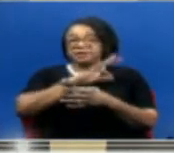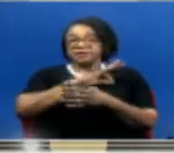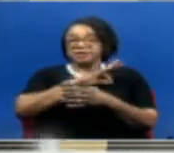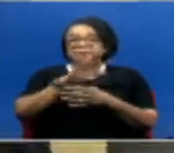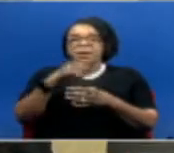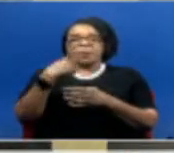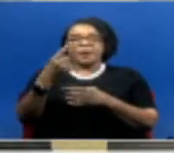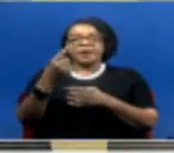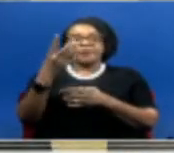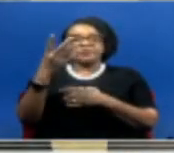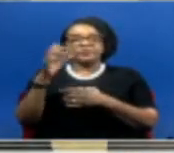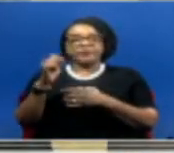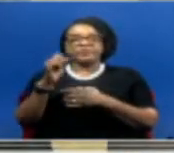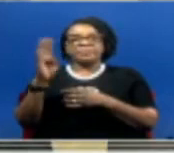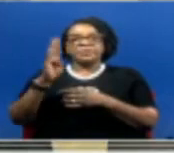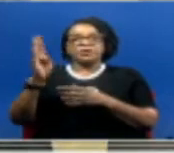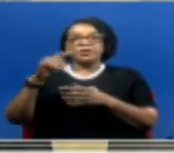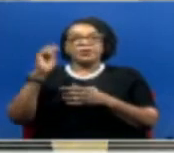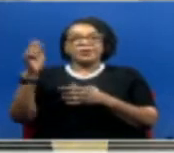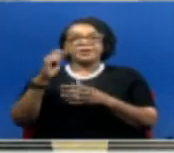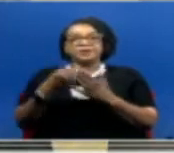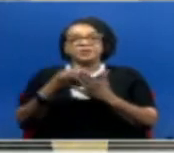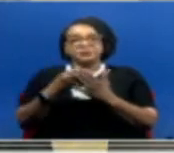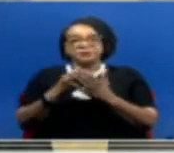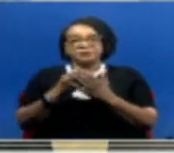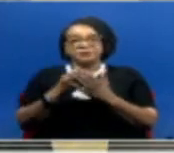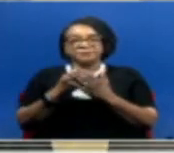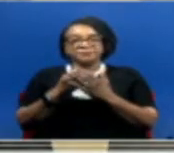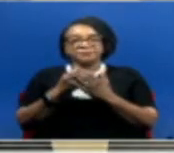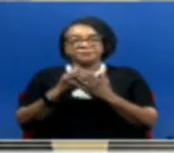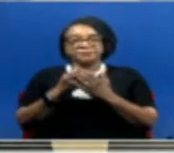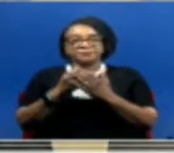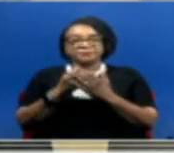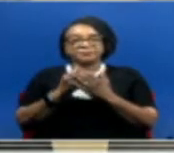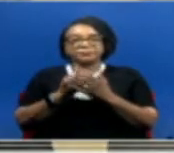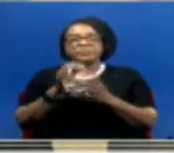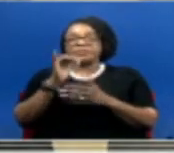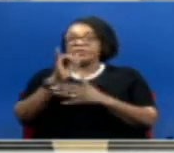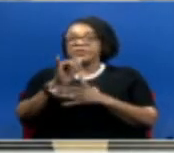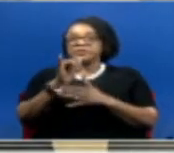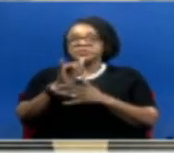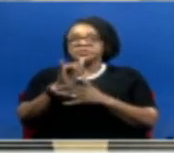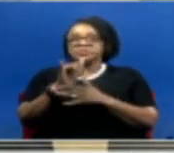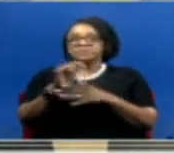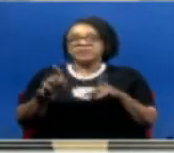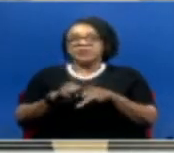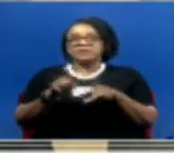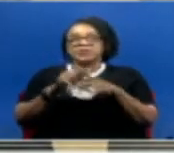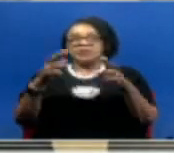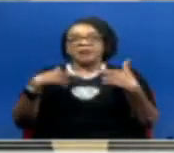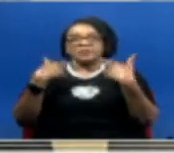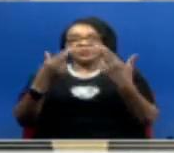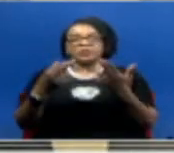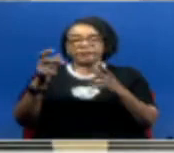145 billion Kenya shillings. This is as a result of the